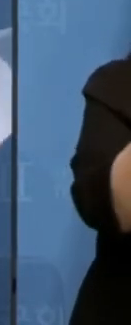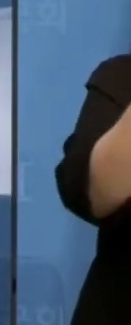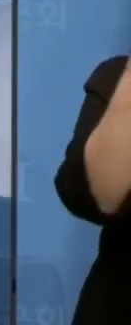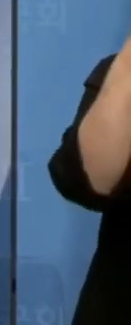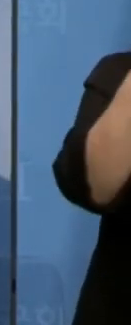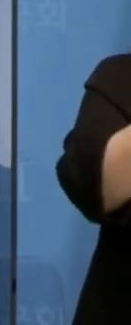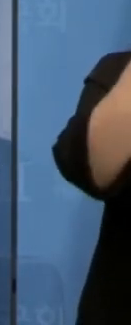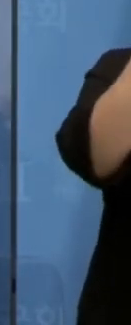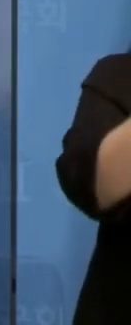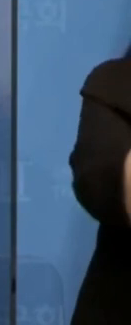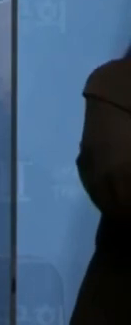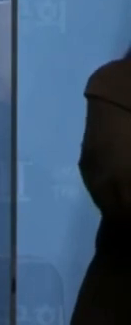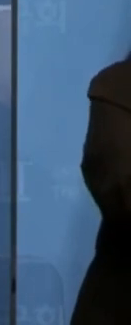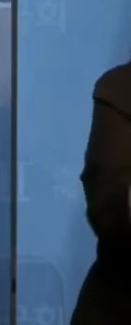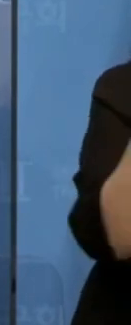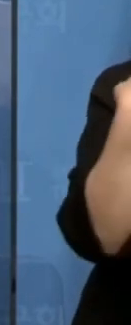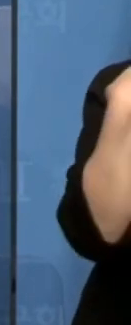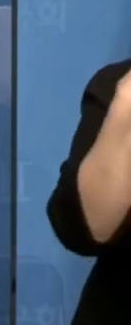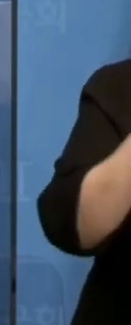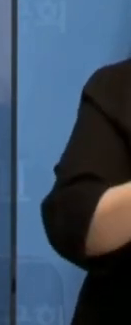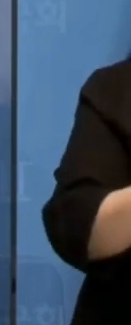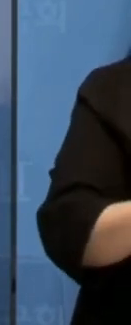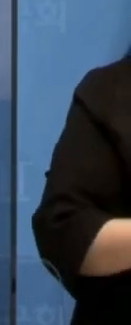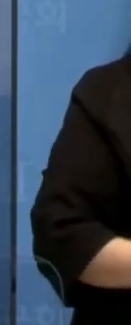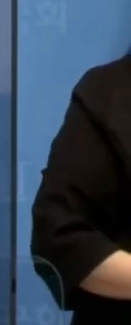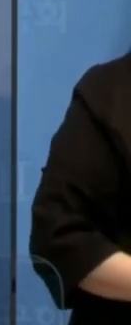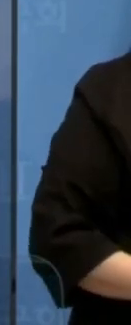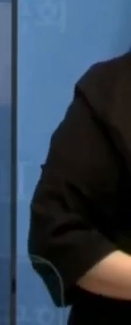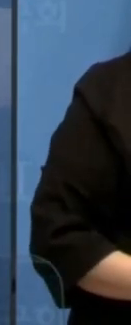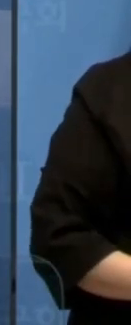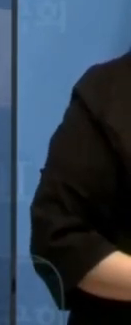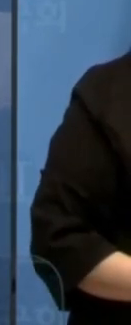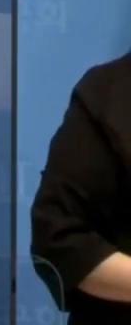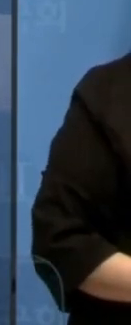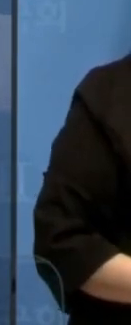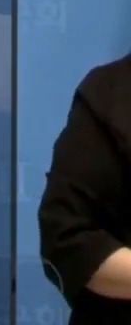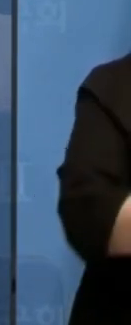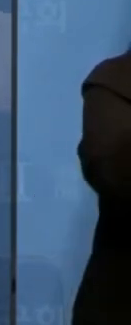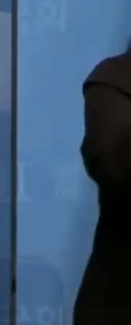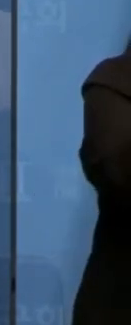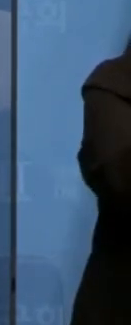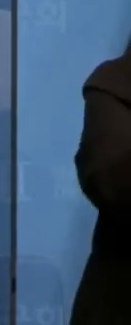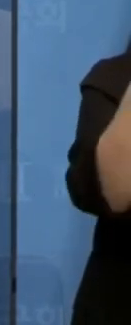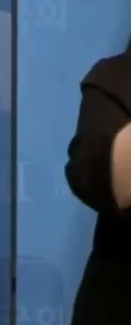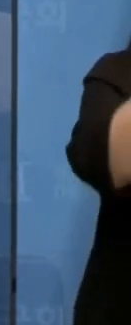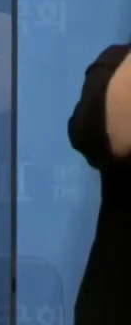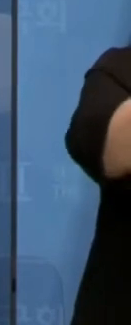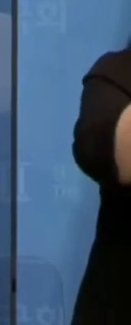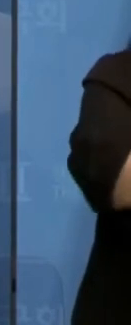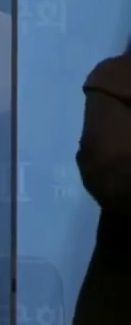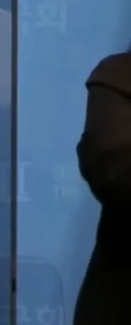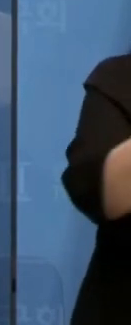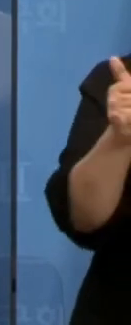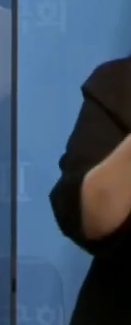의무적으로 여섯 번째, 가상자산